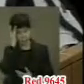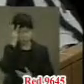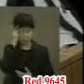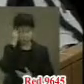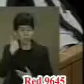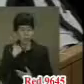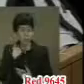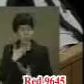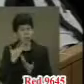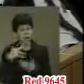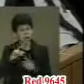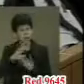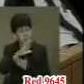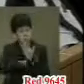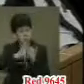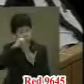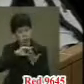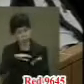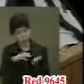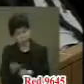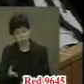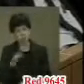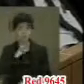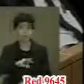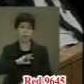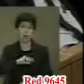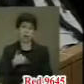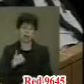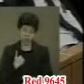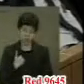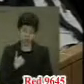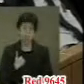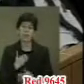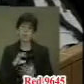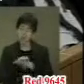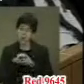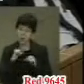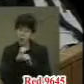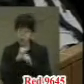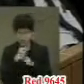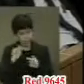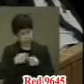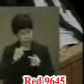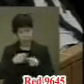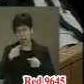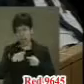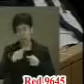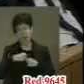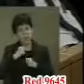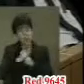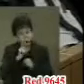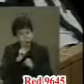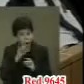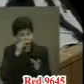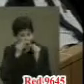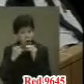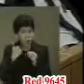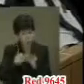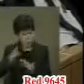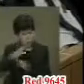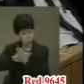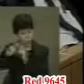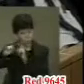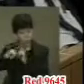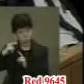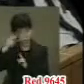วาดระแวงว่าประเทศชาติจะล่มจมโดยที่จะแก้ไขลำบากตามข่าวที่ทราบมาจากต่างประเท